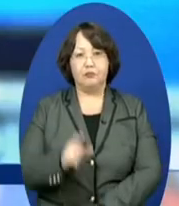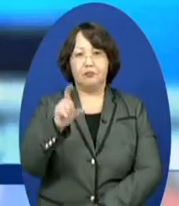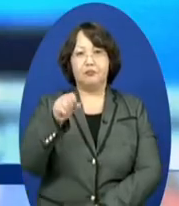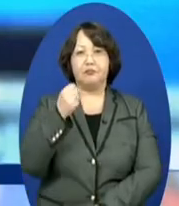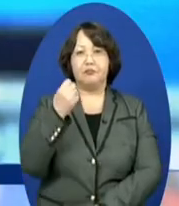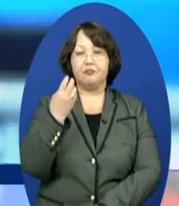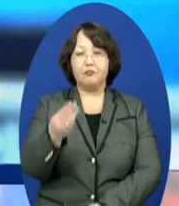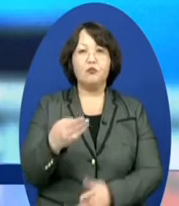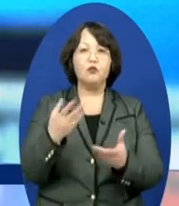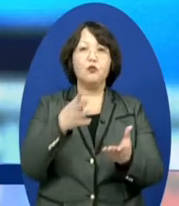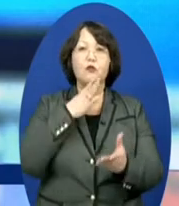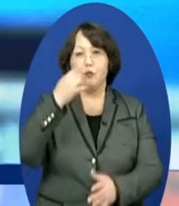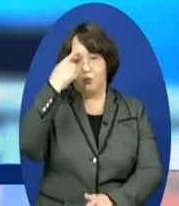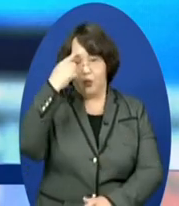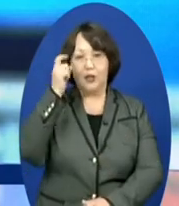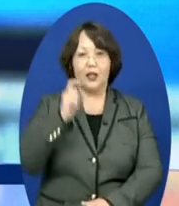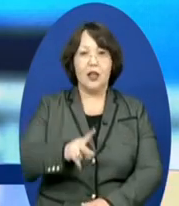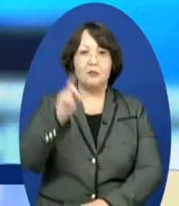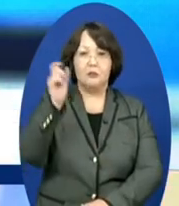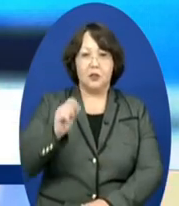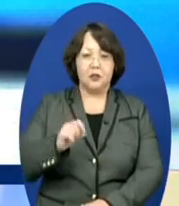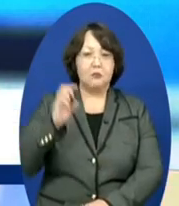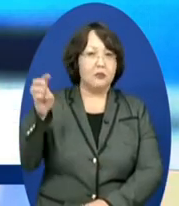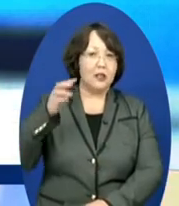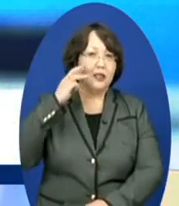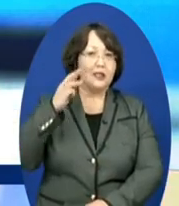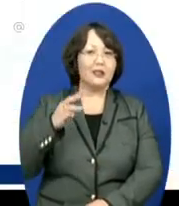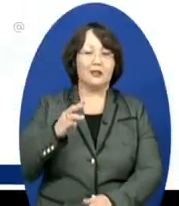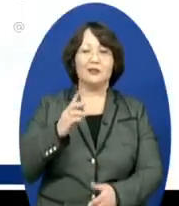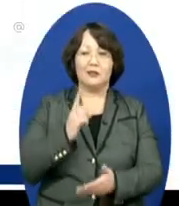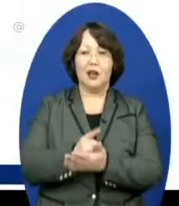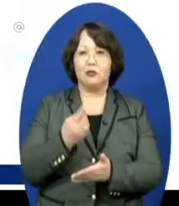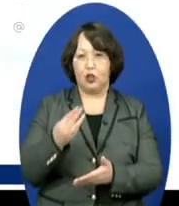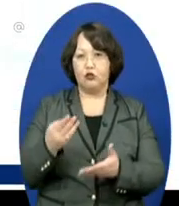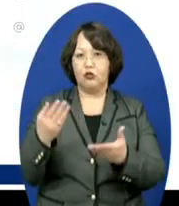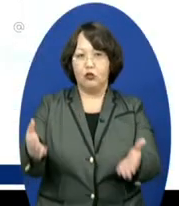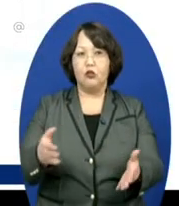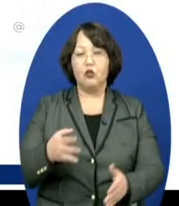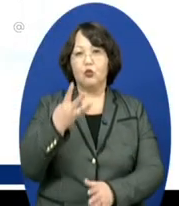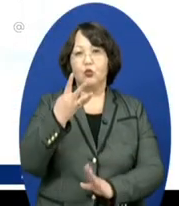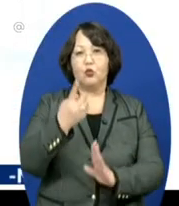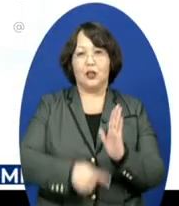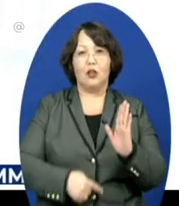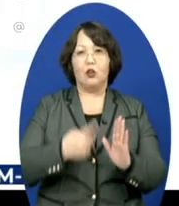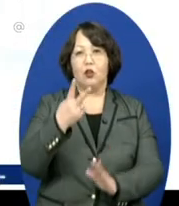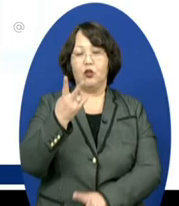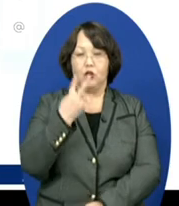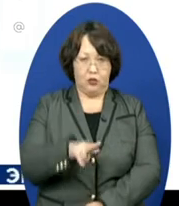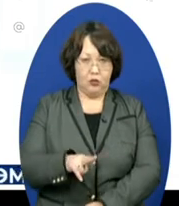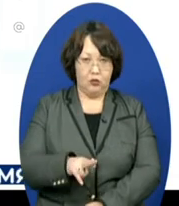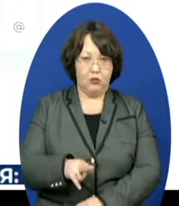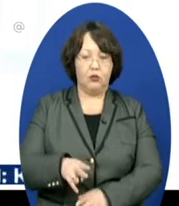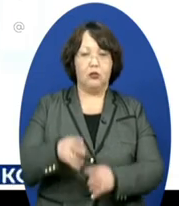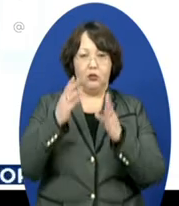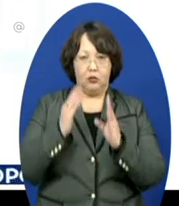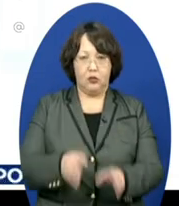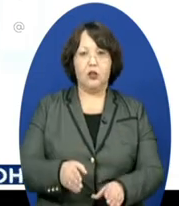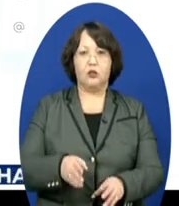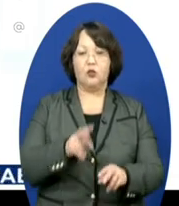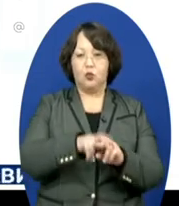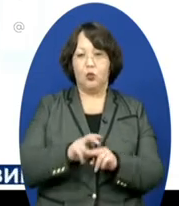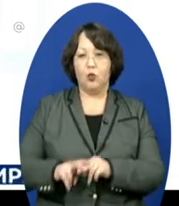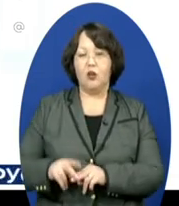Элсэлтийн ерөнхий шалгалт хүмүүс Монгол хэл бичгийн мэдлэгээ заавал шалгуулдаг. Энэ оны Монгол хэл бичгийн шалгалт 4-р сарын 2-нд товлогдсон суудлын